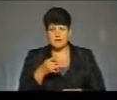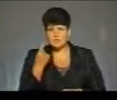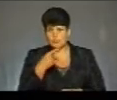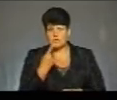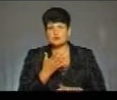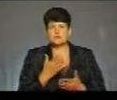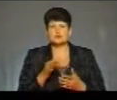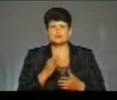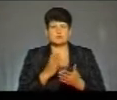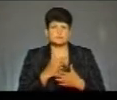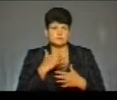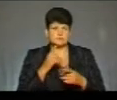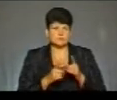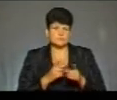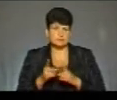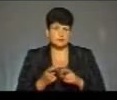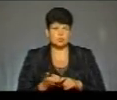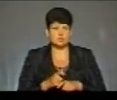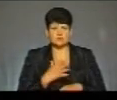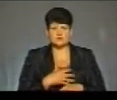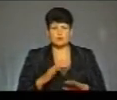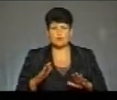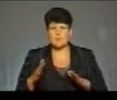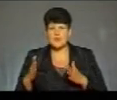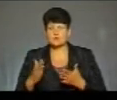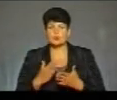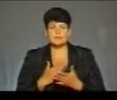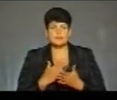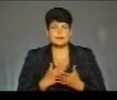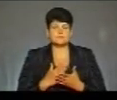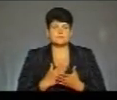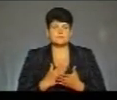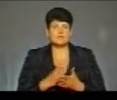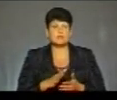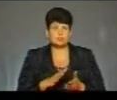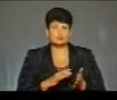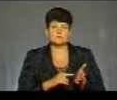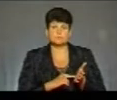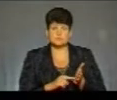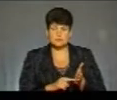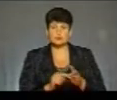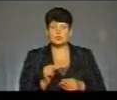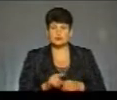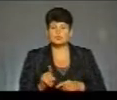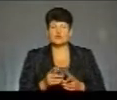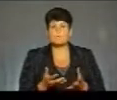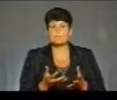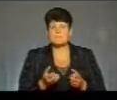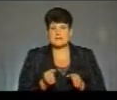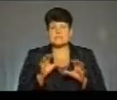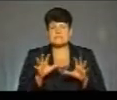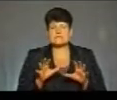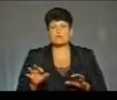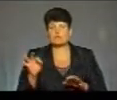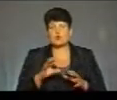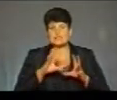ряд змін, так, але дуже важливим моментом є і було зазначено про те, щоб прийняти закон про загальну